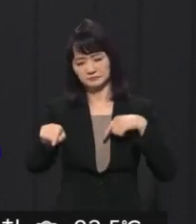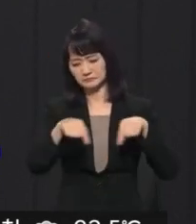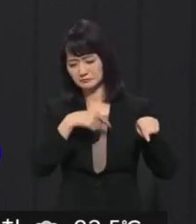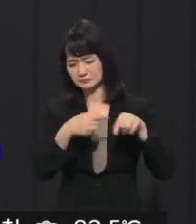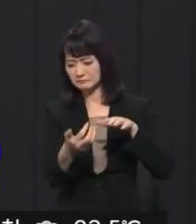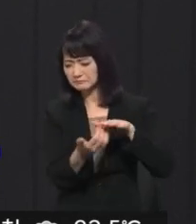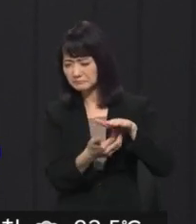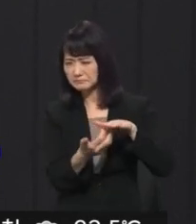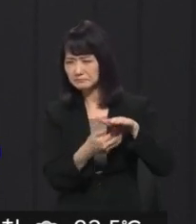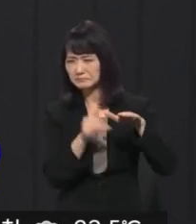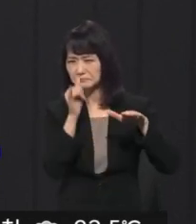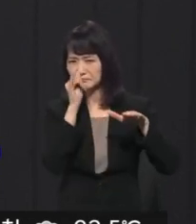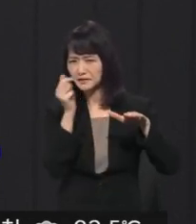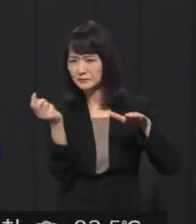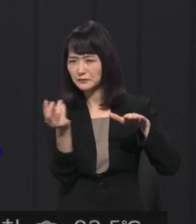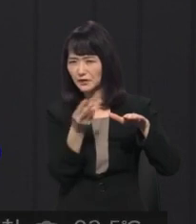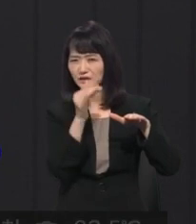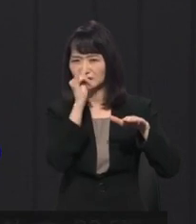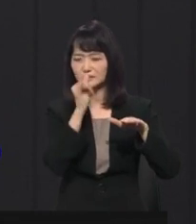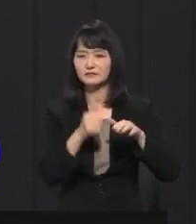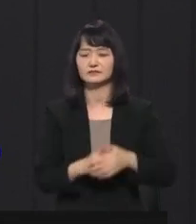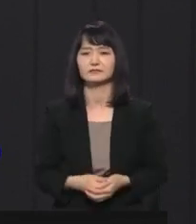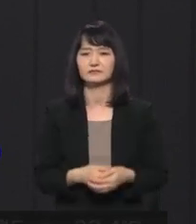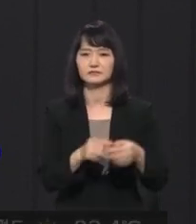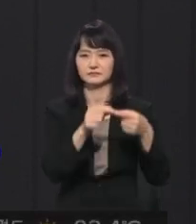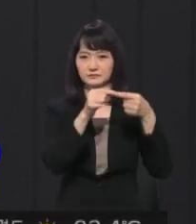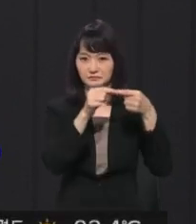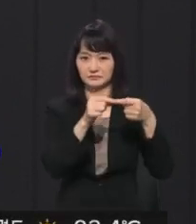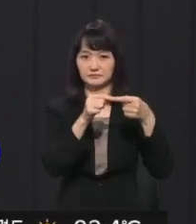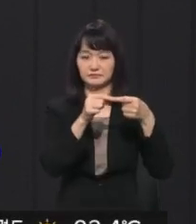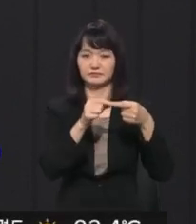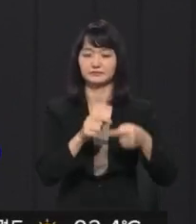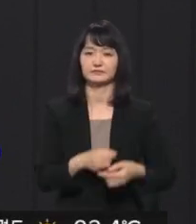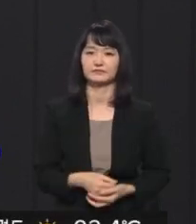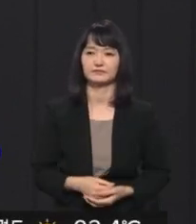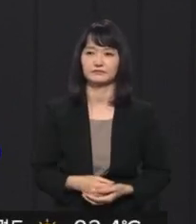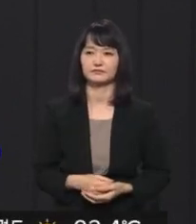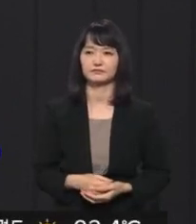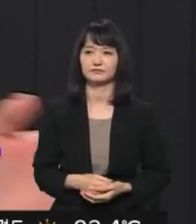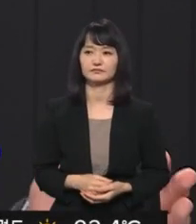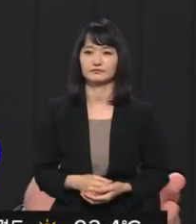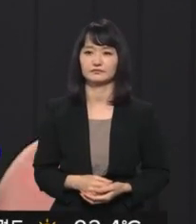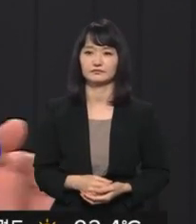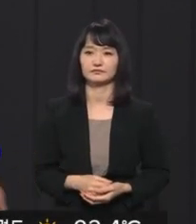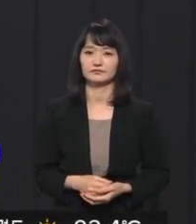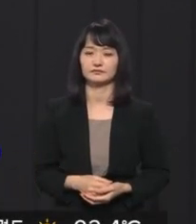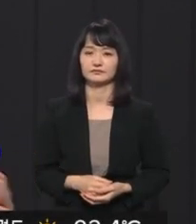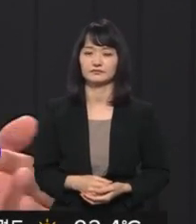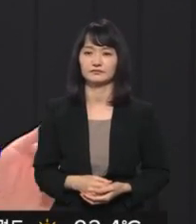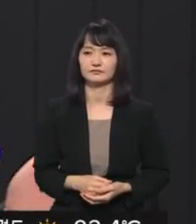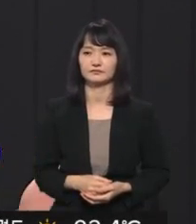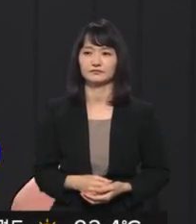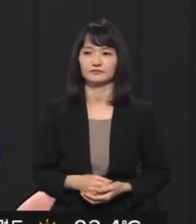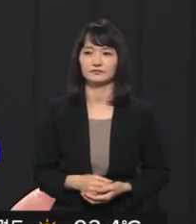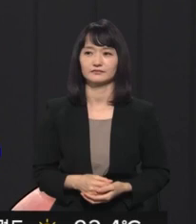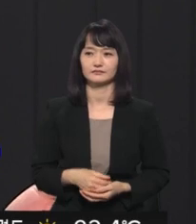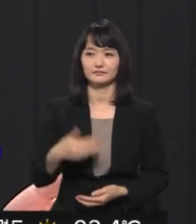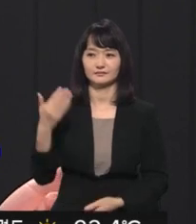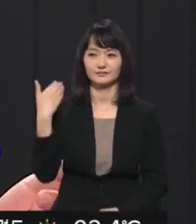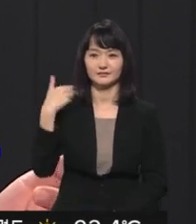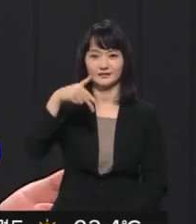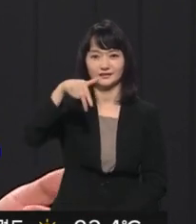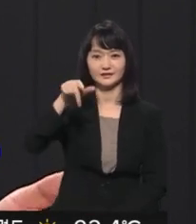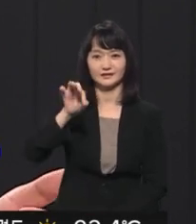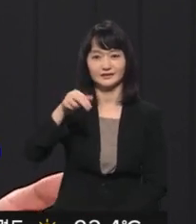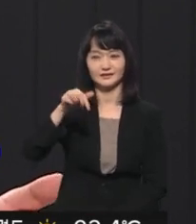들어가 있는것 같긴 합니다 알려 다진 아래 일단 첫 번째로는 저는 아까도 잘 계속 장제원 회원 애를 너무 쌔 얘기해서